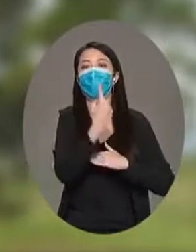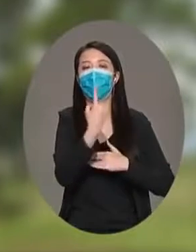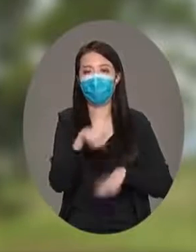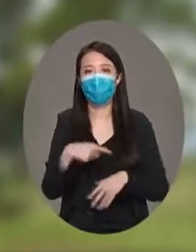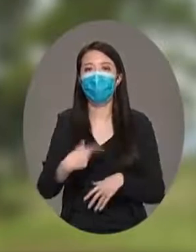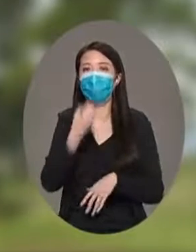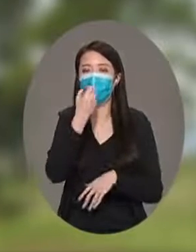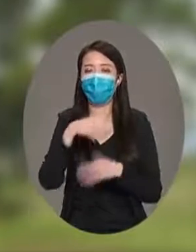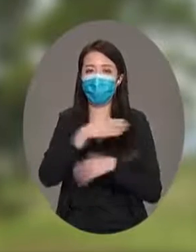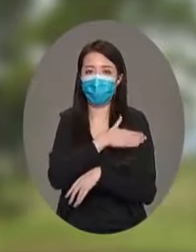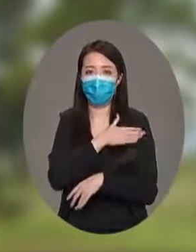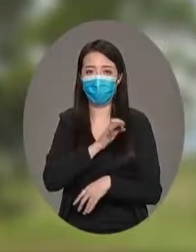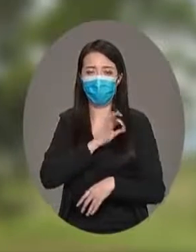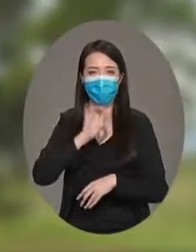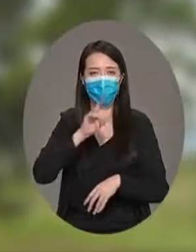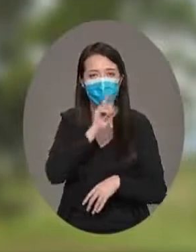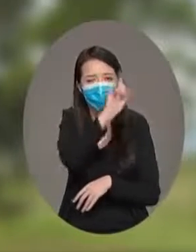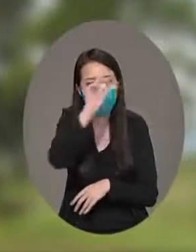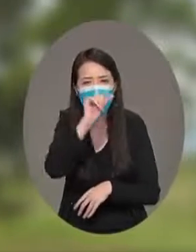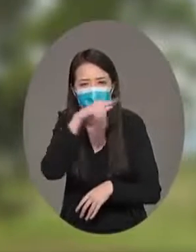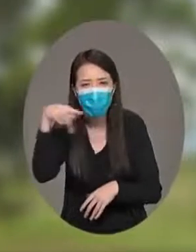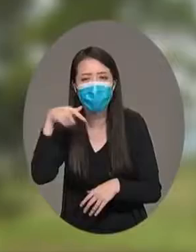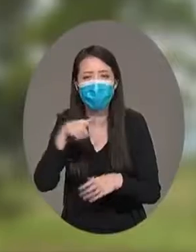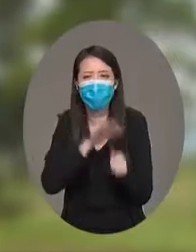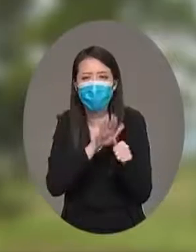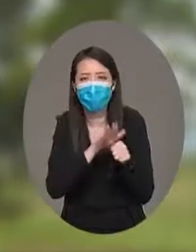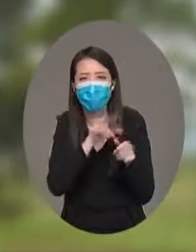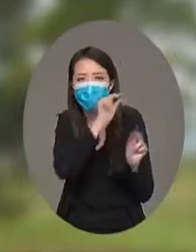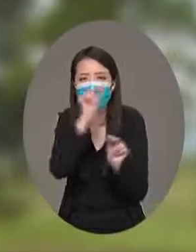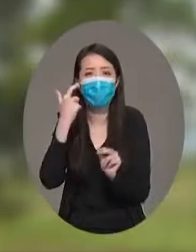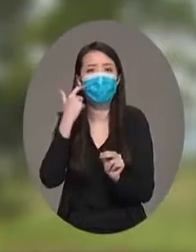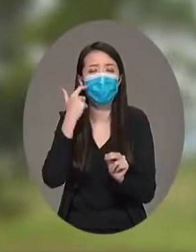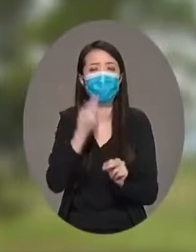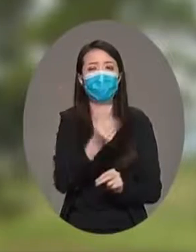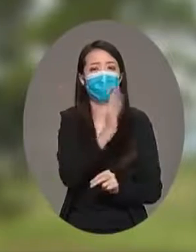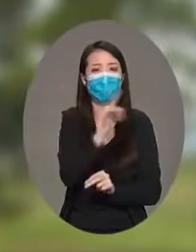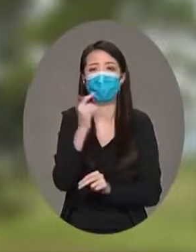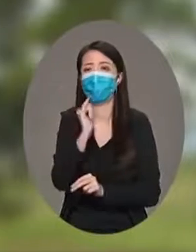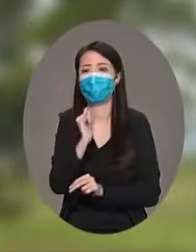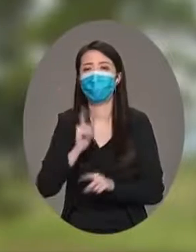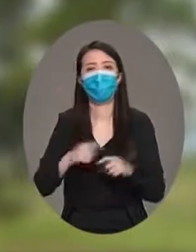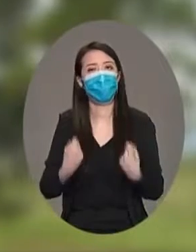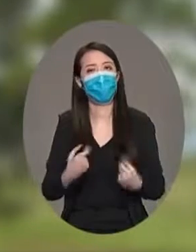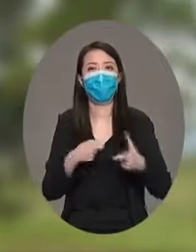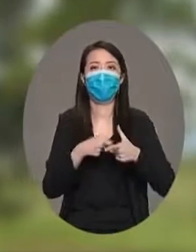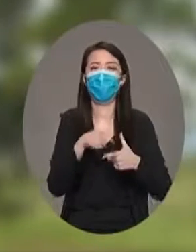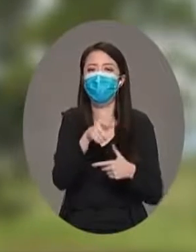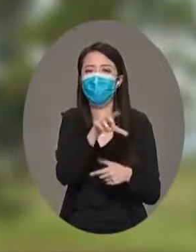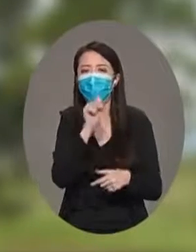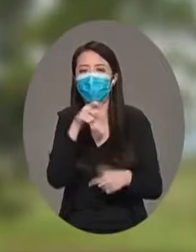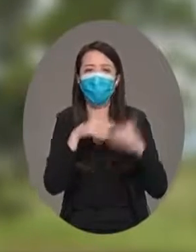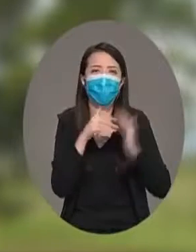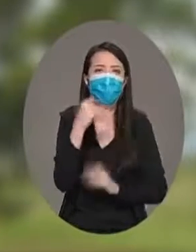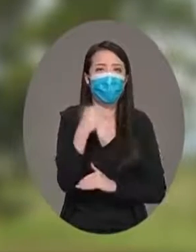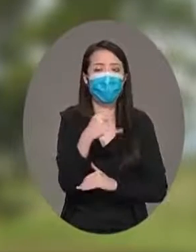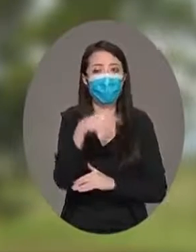協會說，有外掛程式可以搶到房，收費500-600元，普通僱傭公司做不到這個程序。